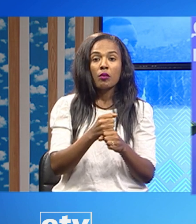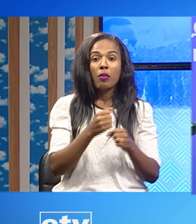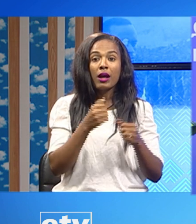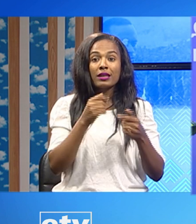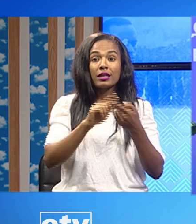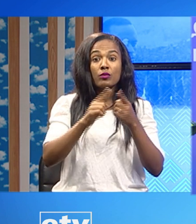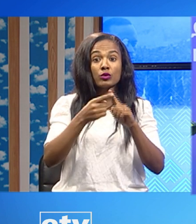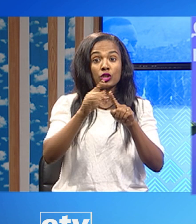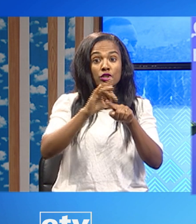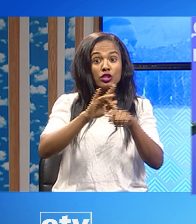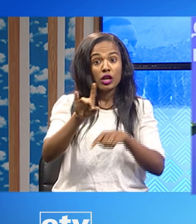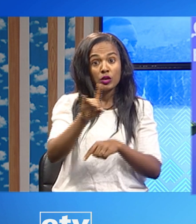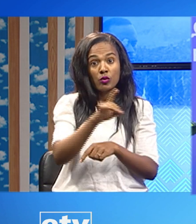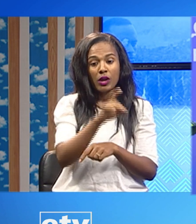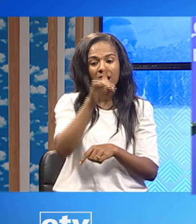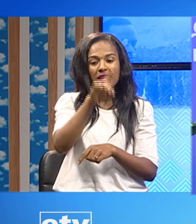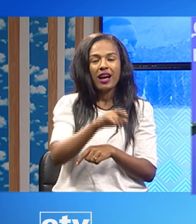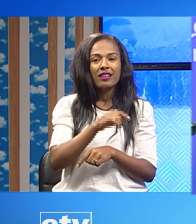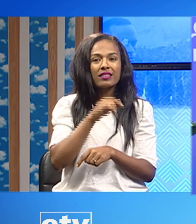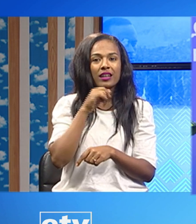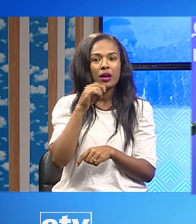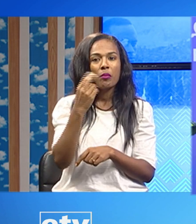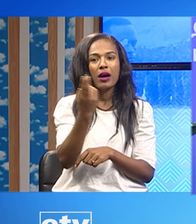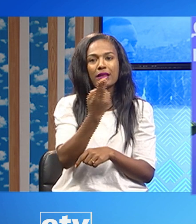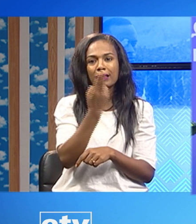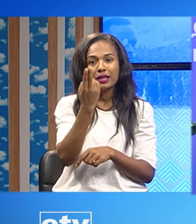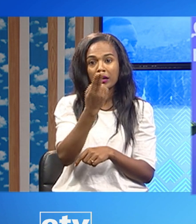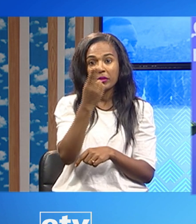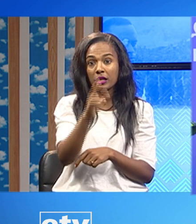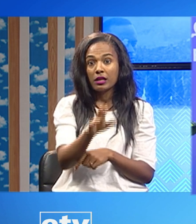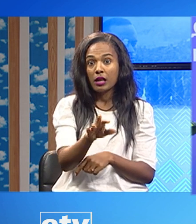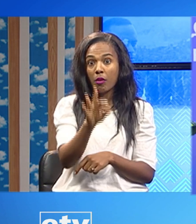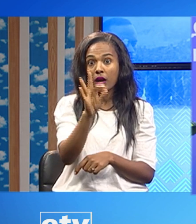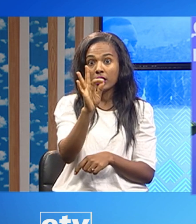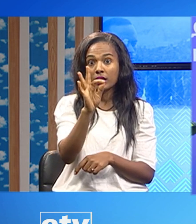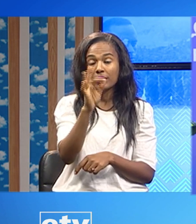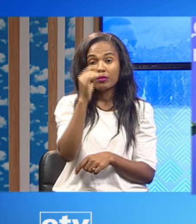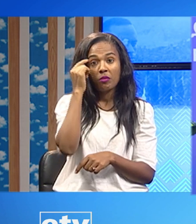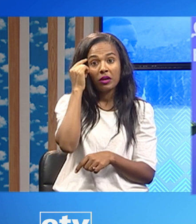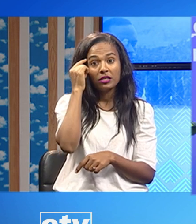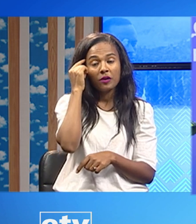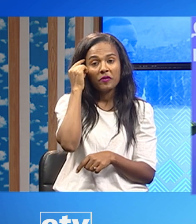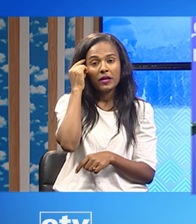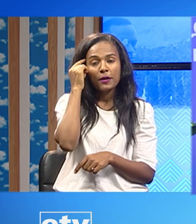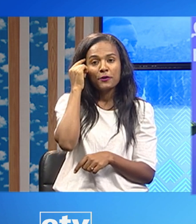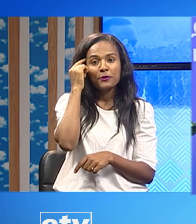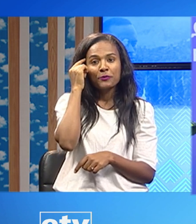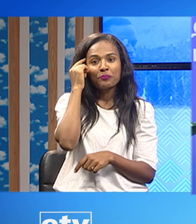ባልደረቦቻችን ላይ ይሆናል። ያልተገባ ጥቅምን ለማግኘት በማሰብ